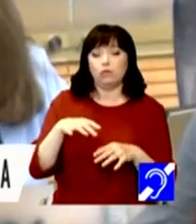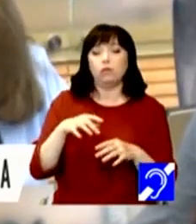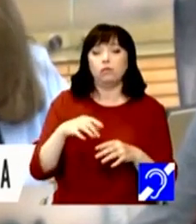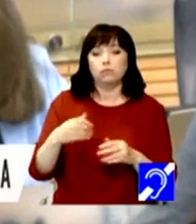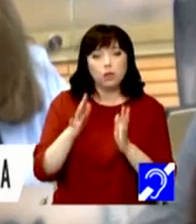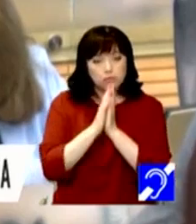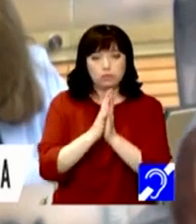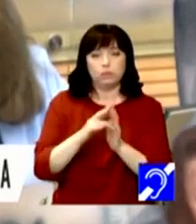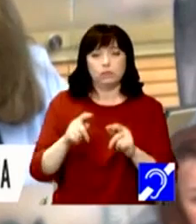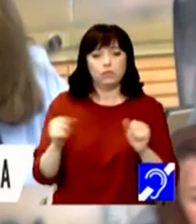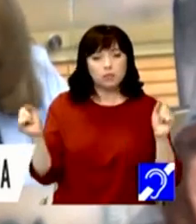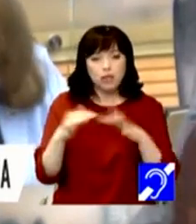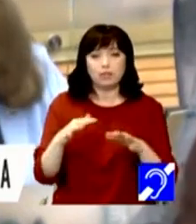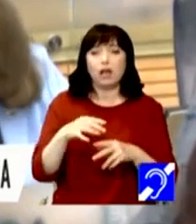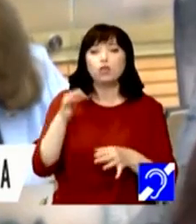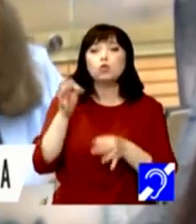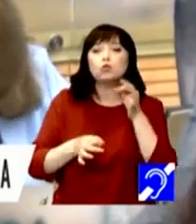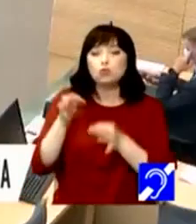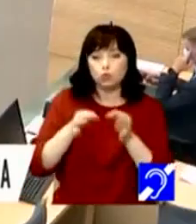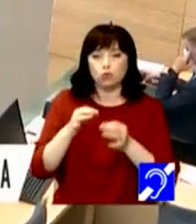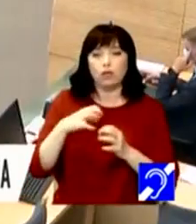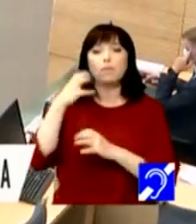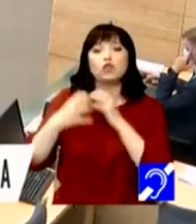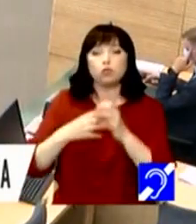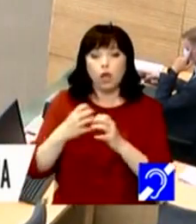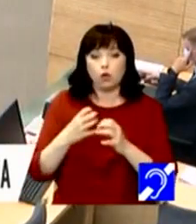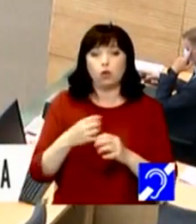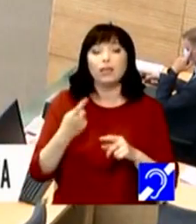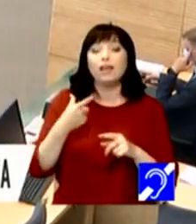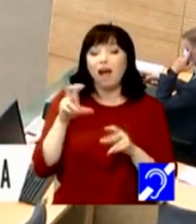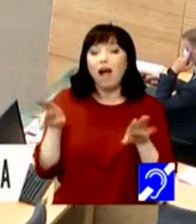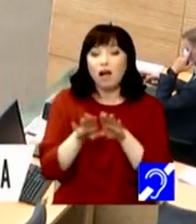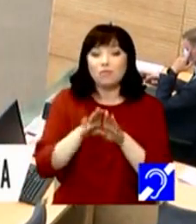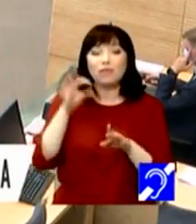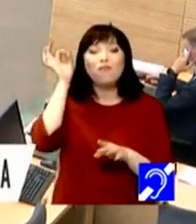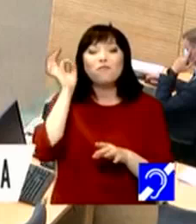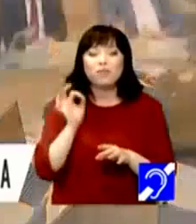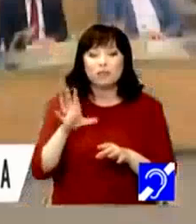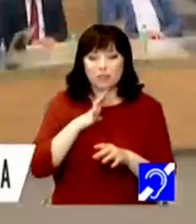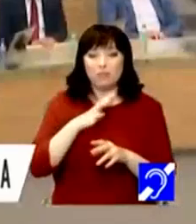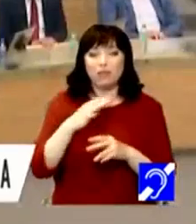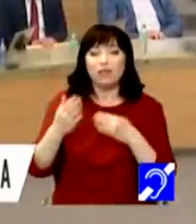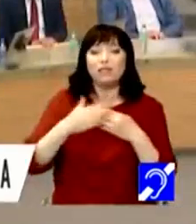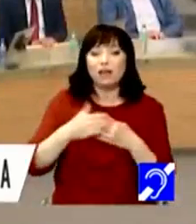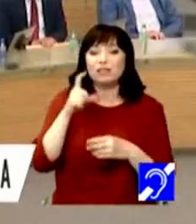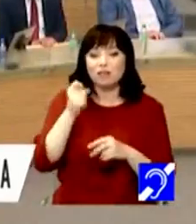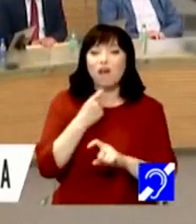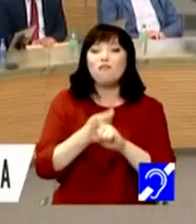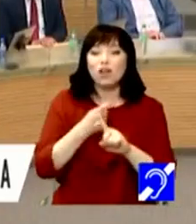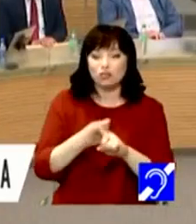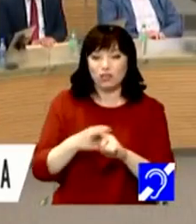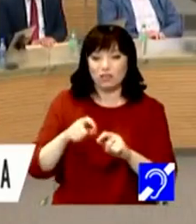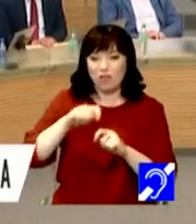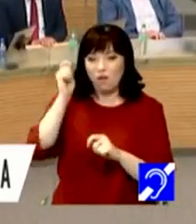unui tribunal internațional după modelul celui de la Nuremberg, în care au fost judecați naziștii pentru crime de război. Parlamentarii